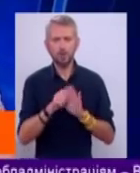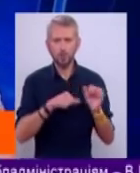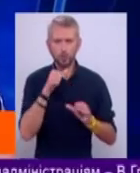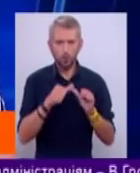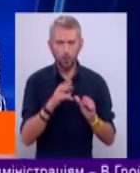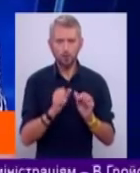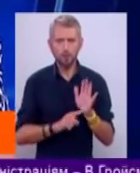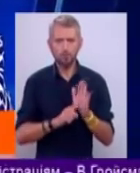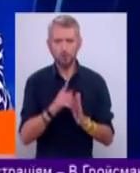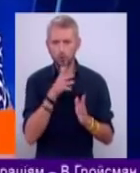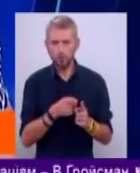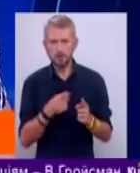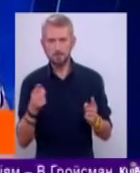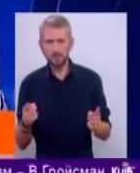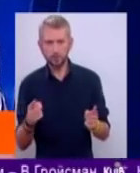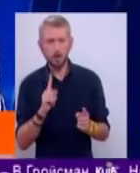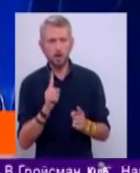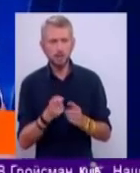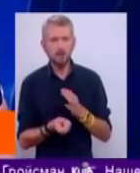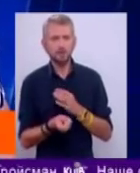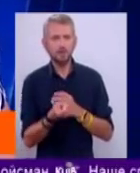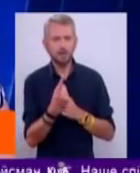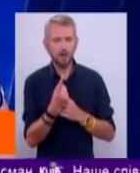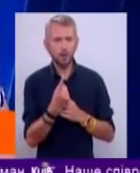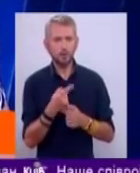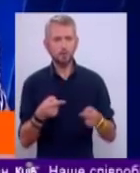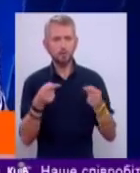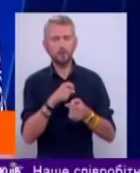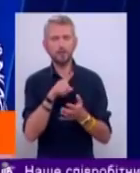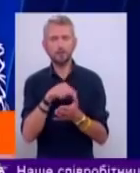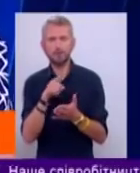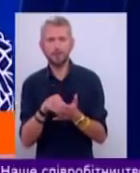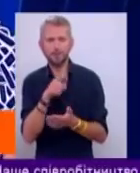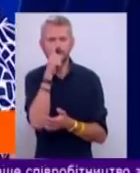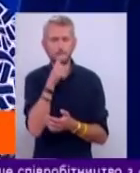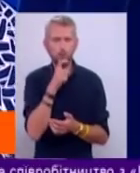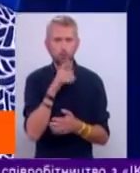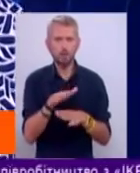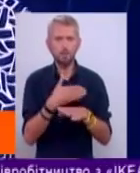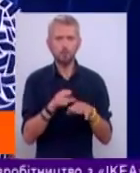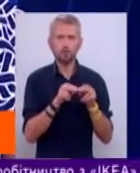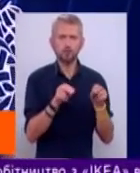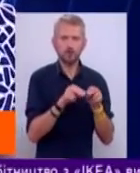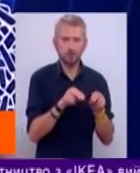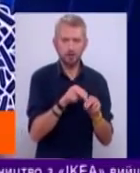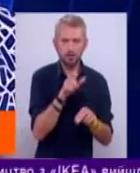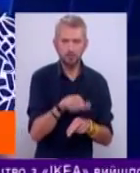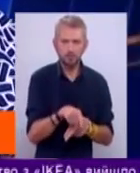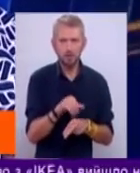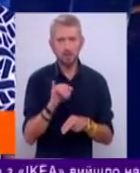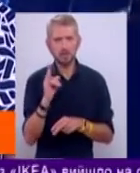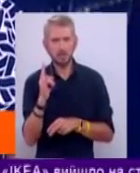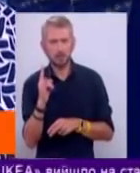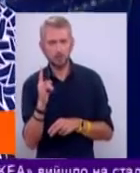на початок семестру. Але вже і виникають певні питання, непорозуміння між вчителем, між